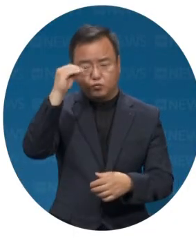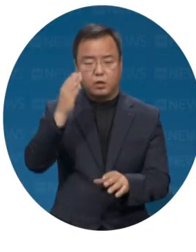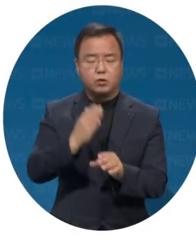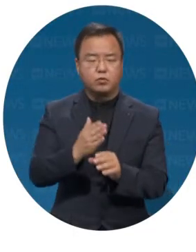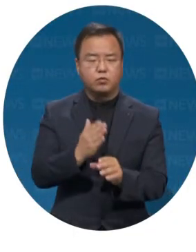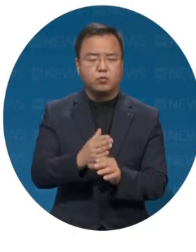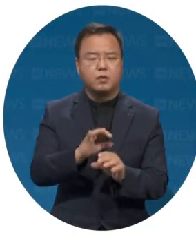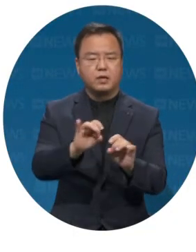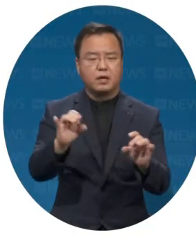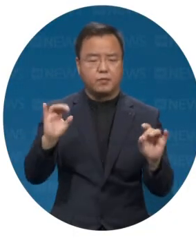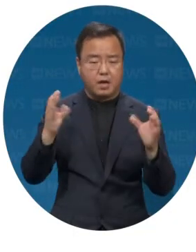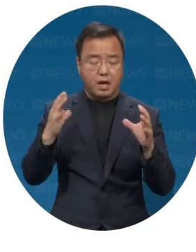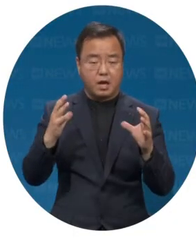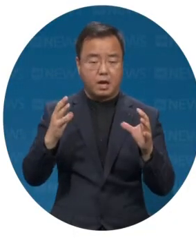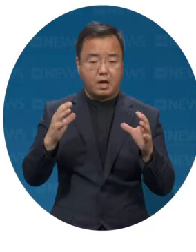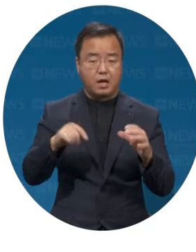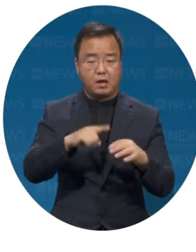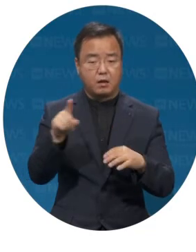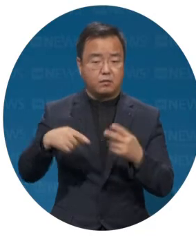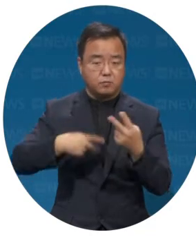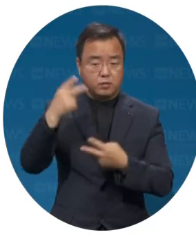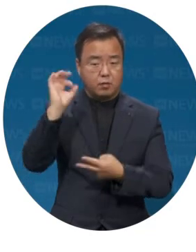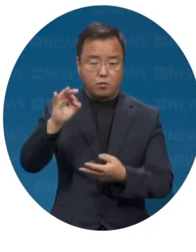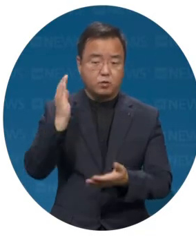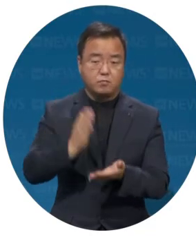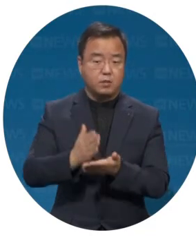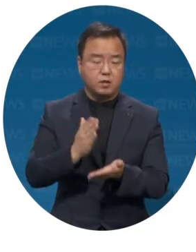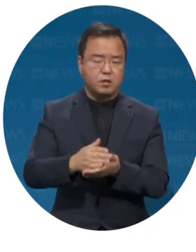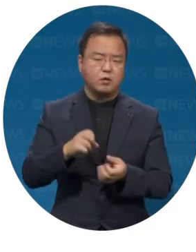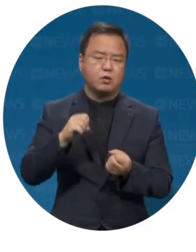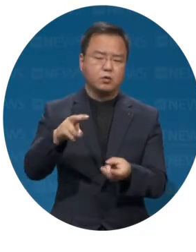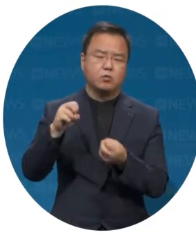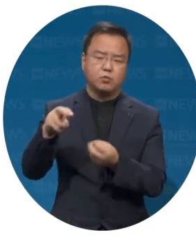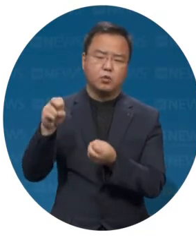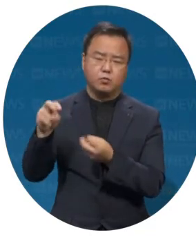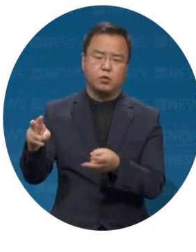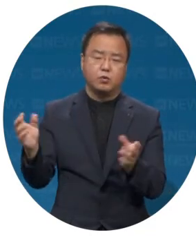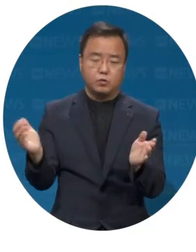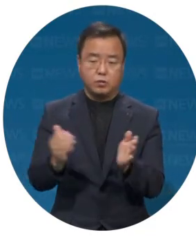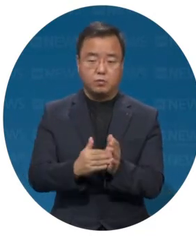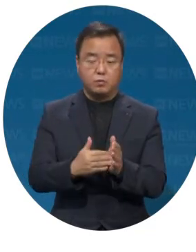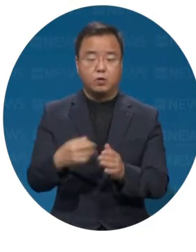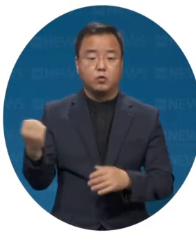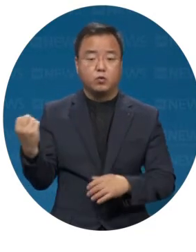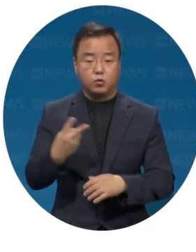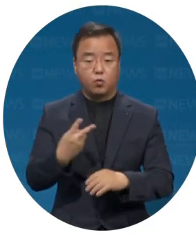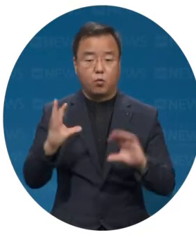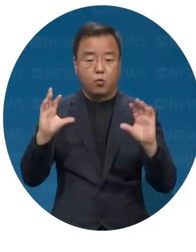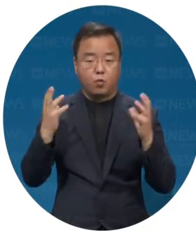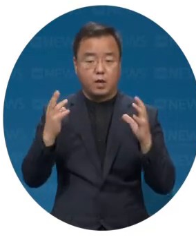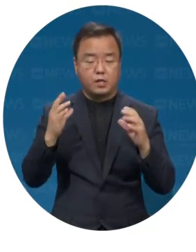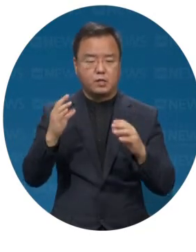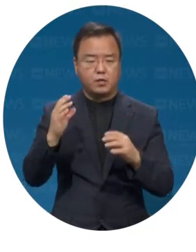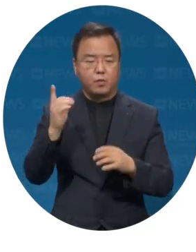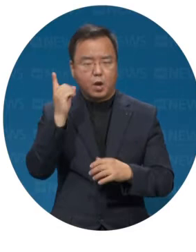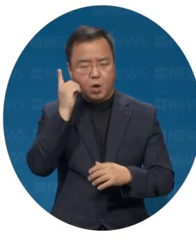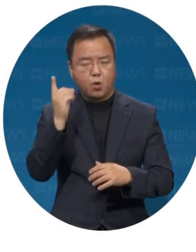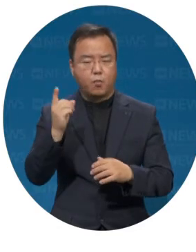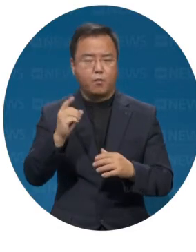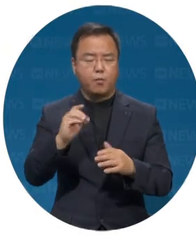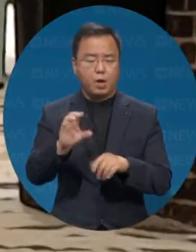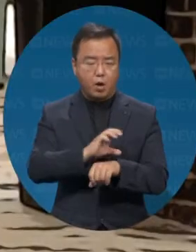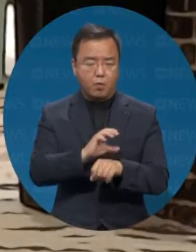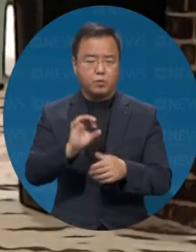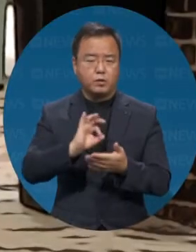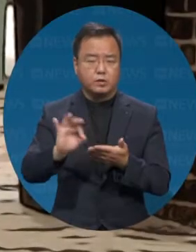아이들이 드라마 오징어 게임을 보지 못하도록 하는 통지문을 보냈습니다. 더불어 아이들이 휴대전화나 컴퓨터를 볼 때